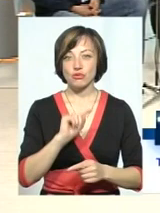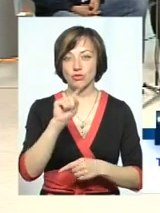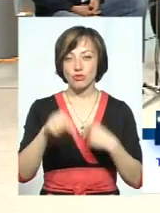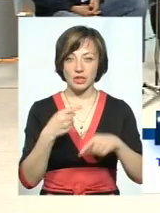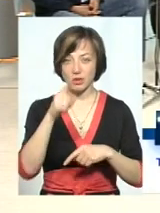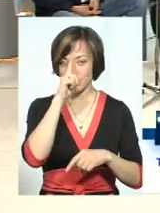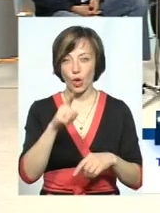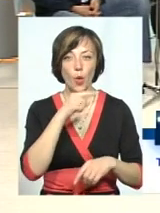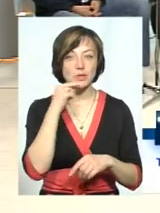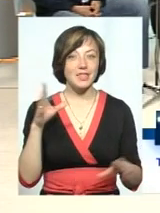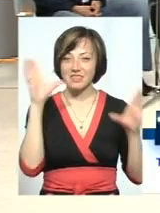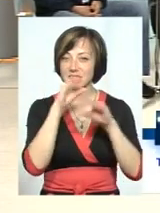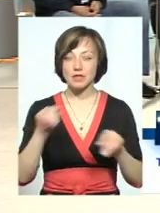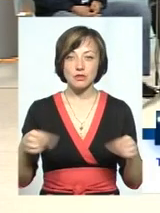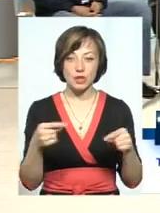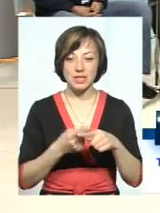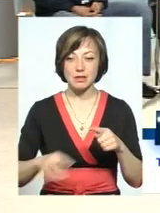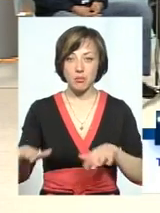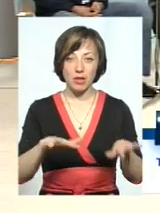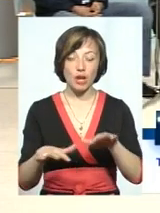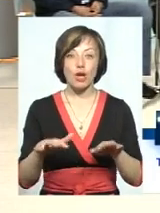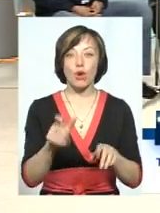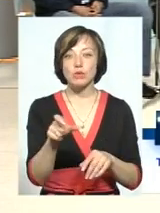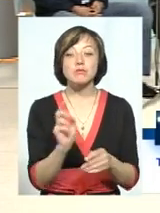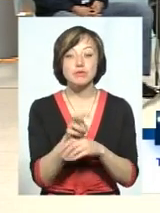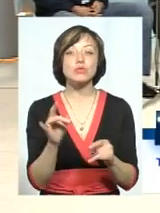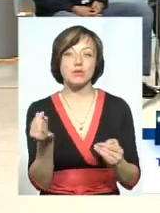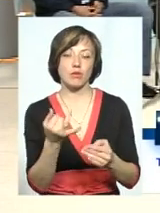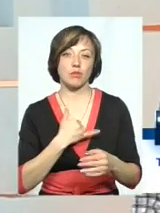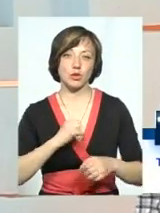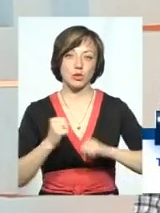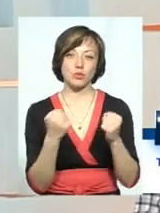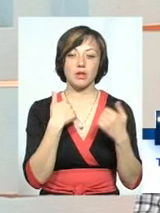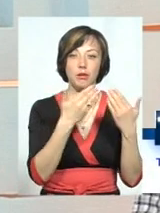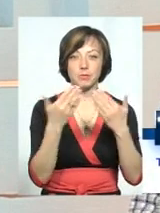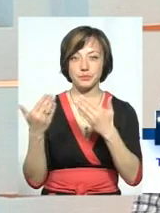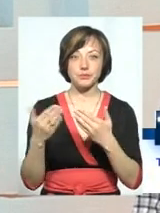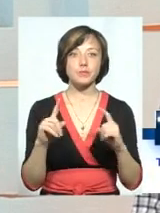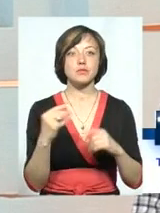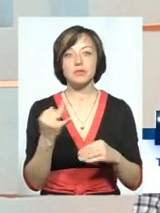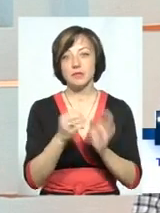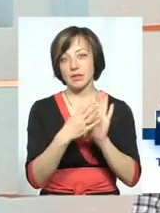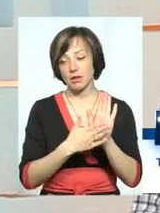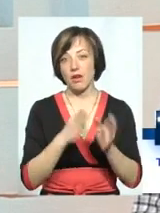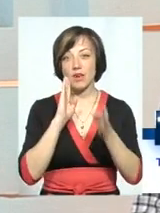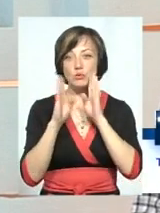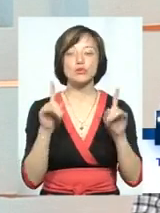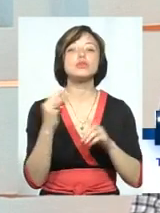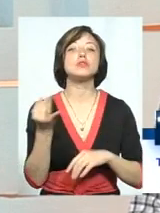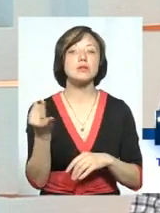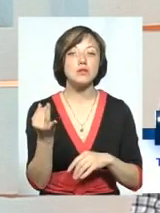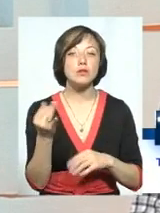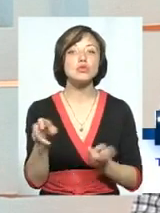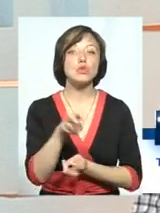Росія не встигла створити ці майданчики. Коли людина заходить, вона що цікавить? От в мене знайомі друзі, я опитував, що зареєструвався в Фейсбуці,